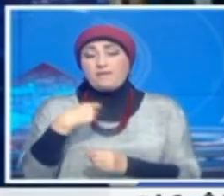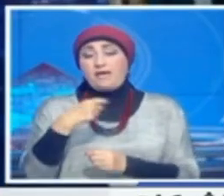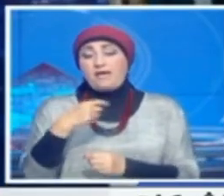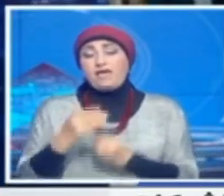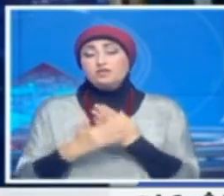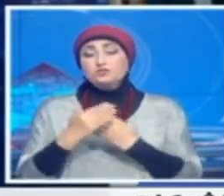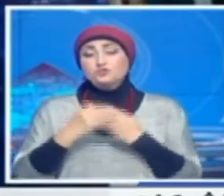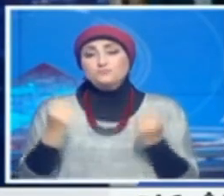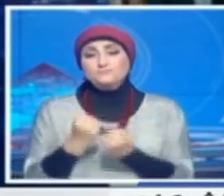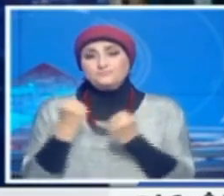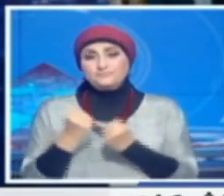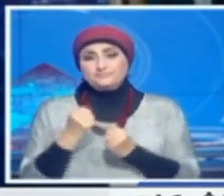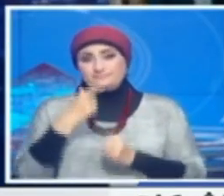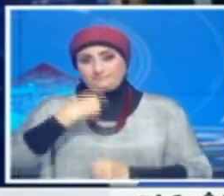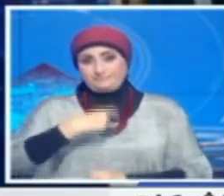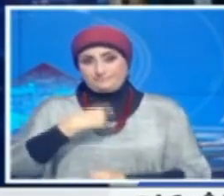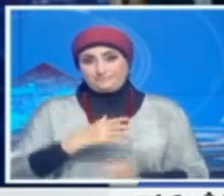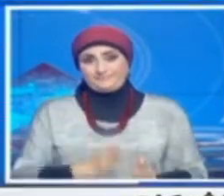والتدريب.